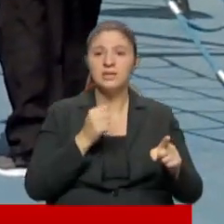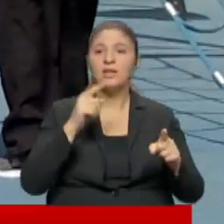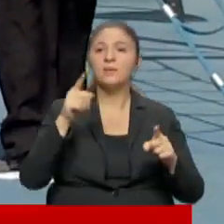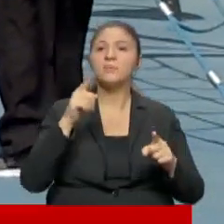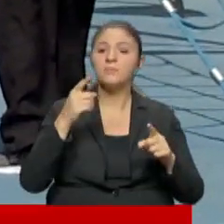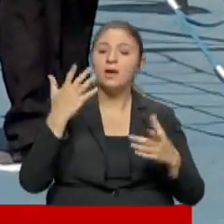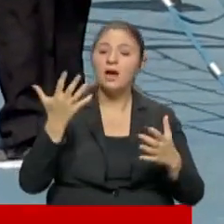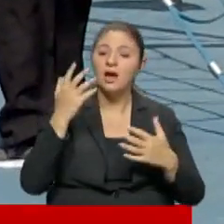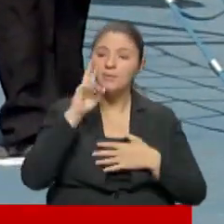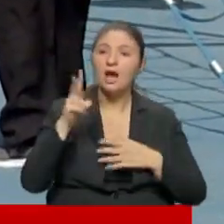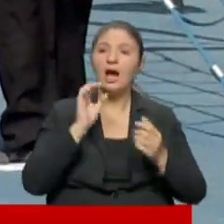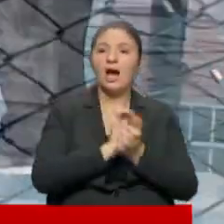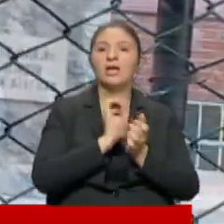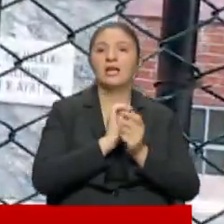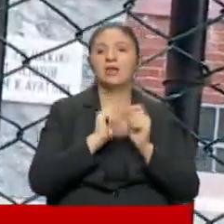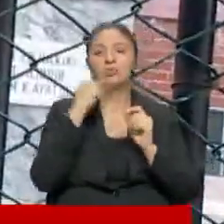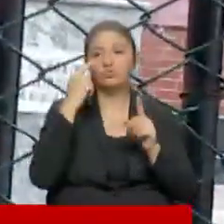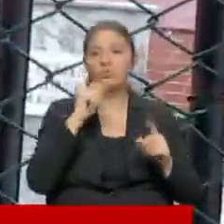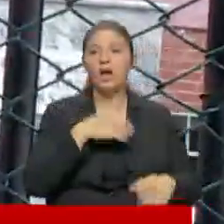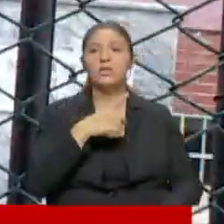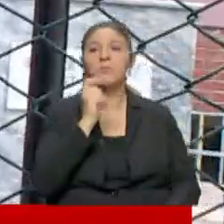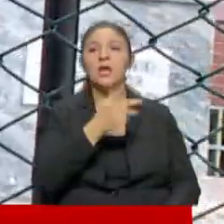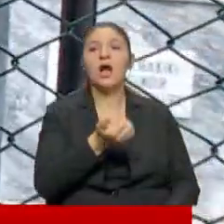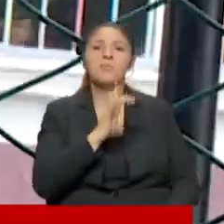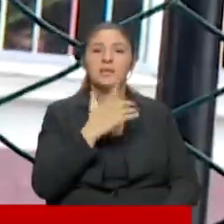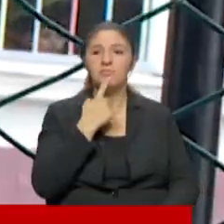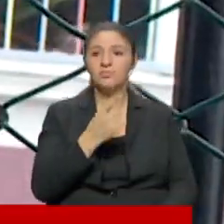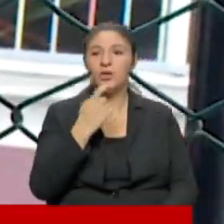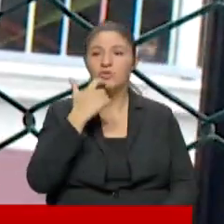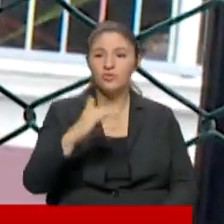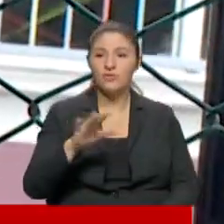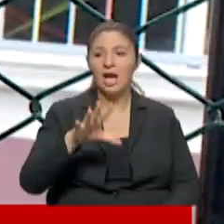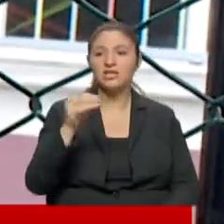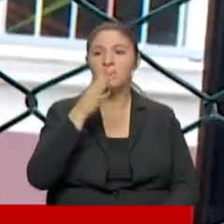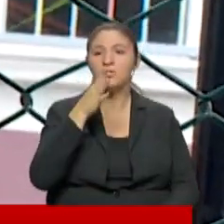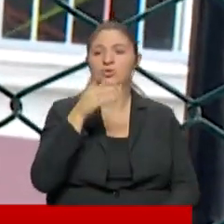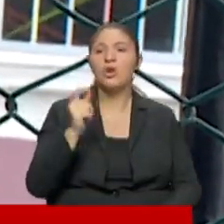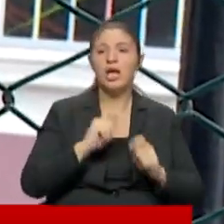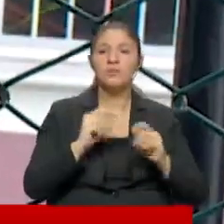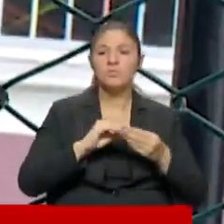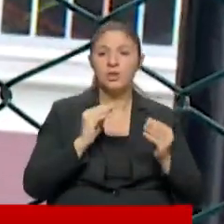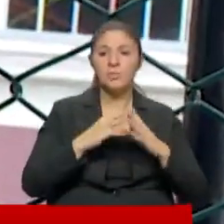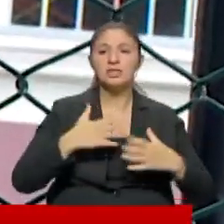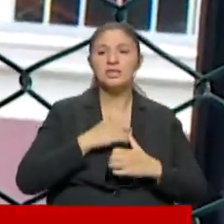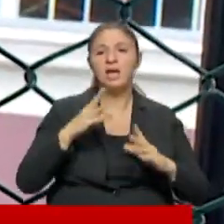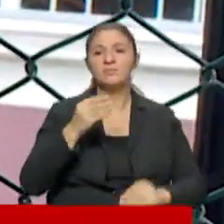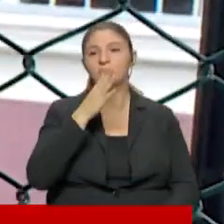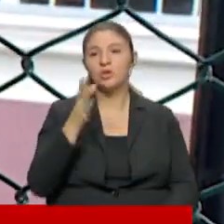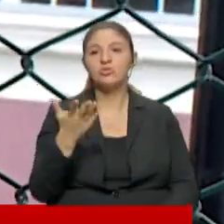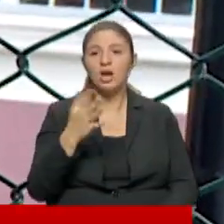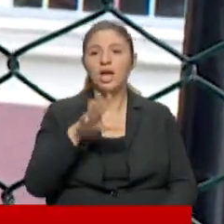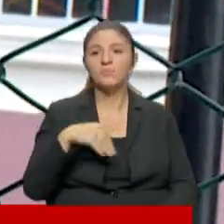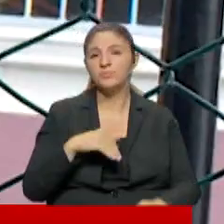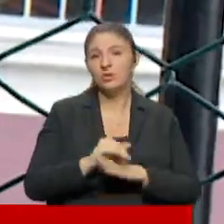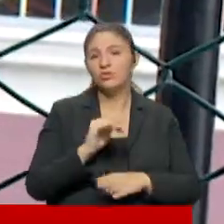alırken ailesinin ekonomisini düşünüyor. Anne bu pahalı almayalım diyor. Küçük yaşta şu an her şeyi biliyorlar. Ekonomik sorunu, ekonomik krizi hepsini biliyorlar. Çünkü